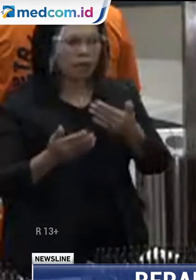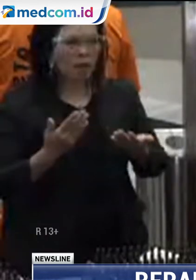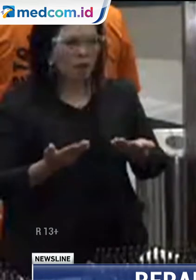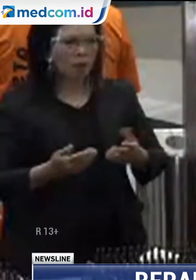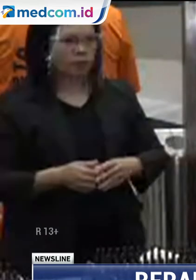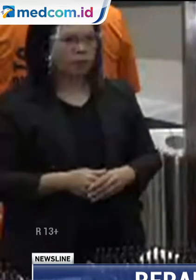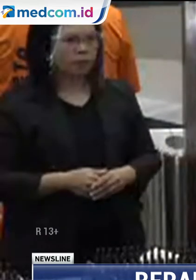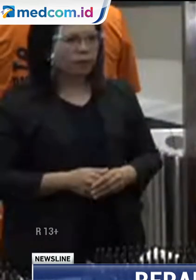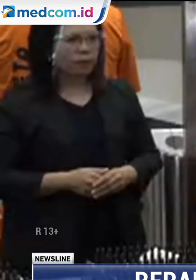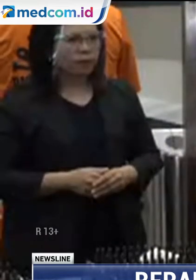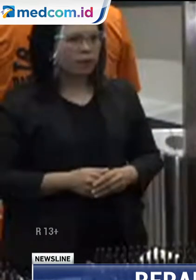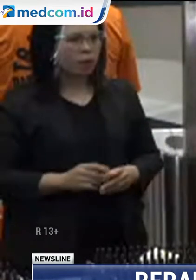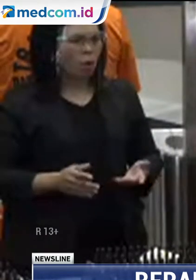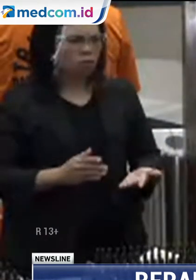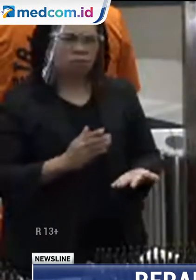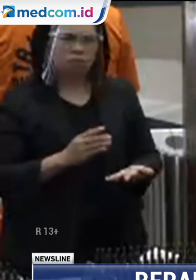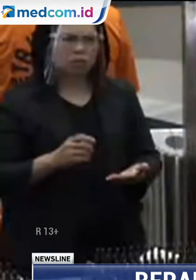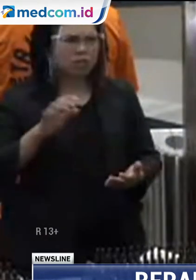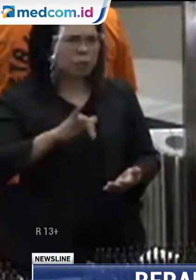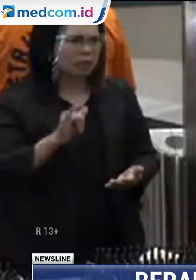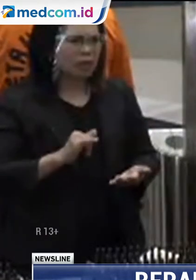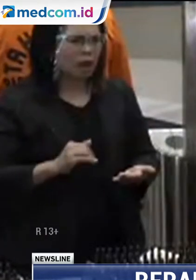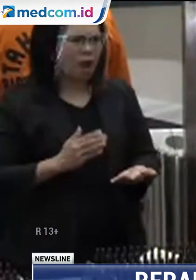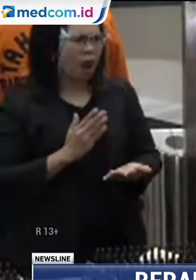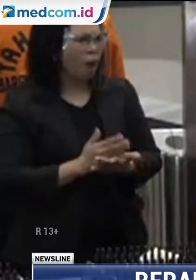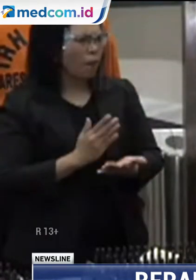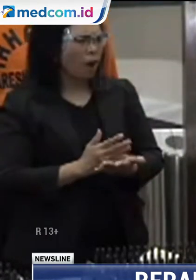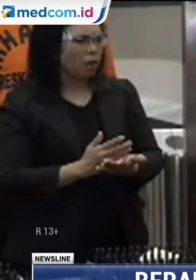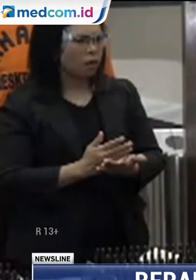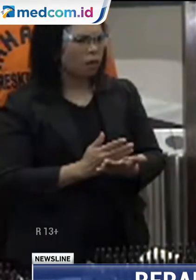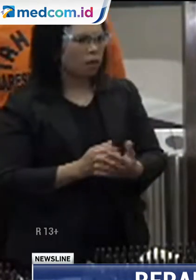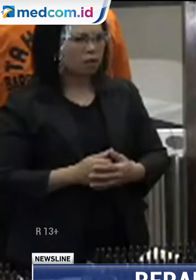terkesan lambat, ya. Perlu saya sampaikan bahwa